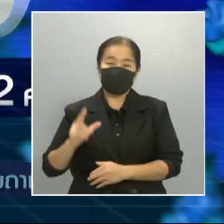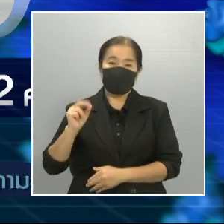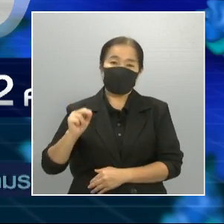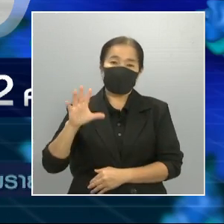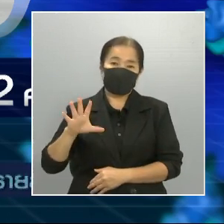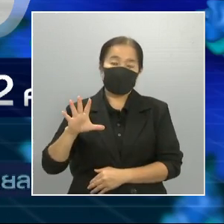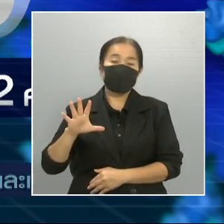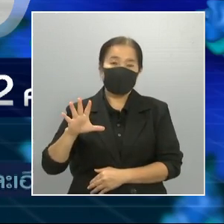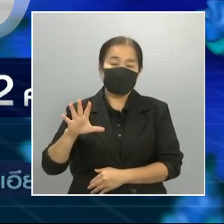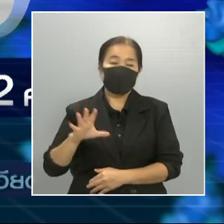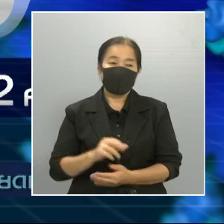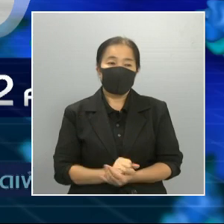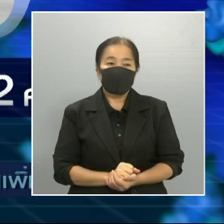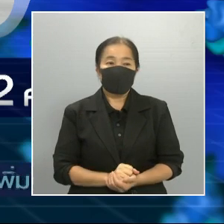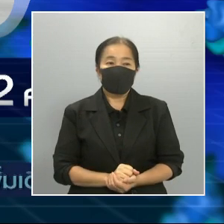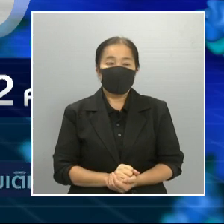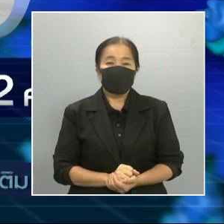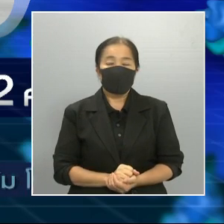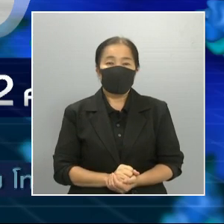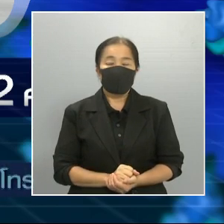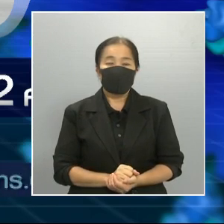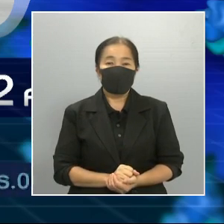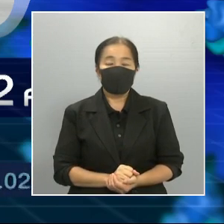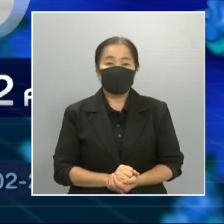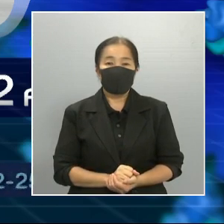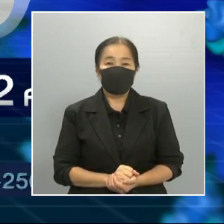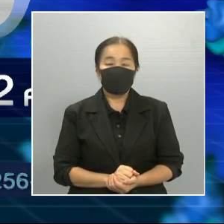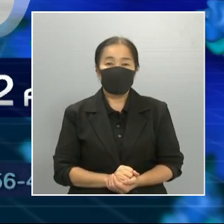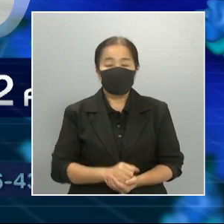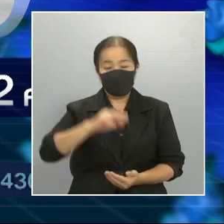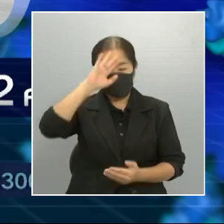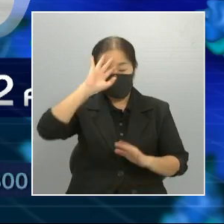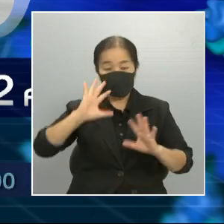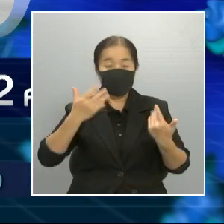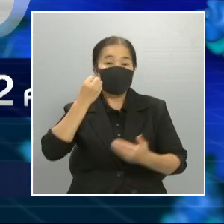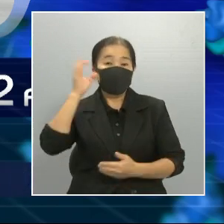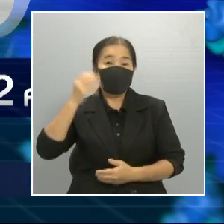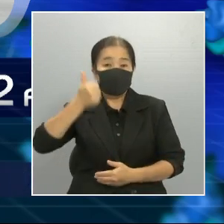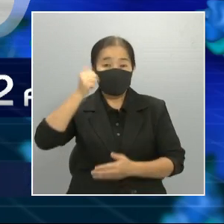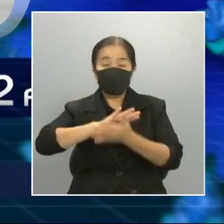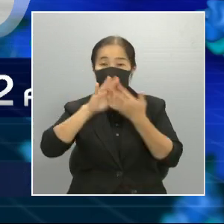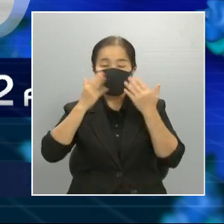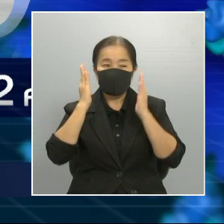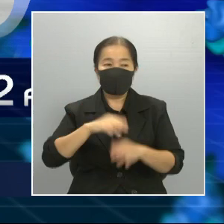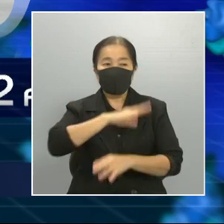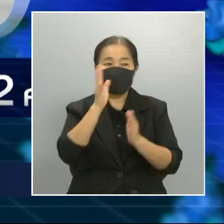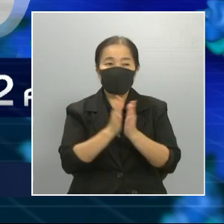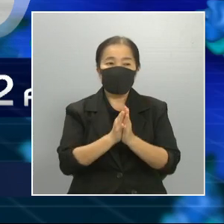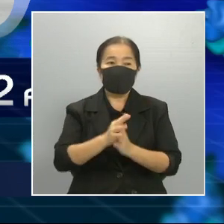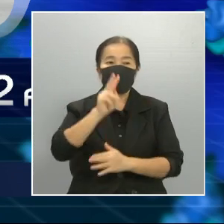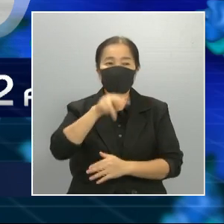เนี่ยกับมึงสมครับอ่า 0ยอดผู้รักษาหายกลับบ้านไปแล้วนะอยู่ที่ 2718รายครับ